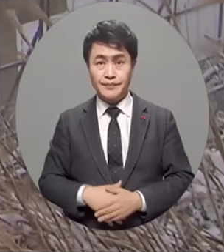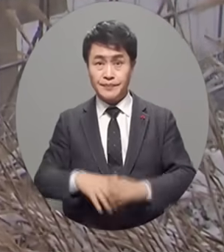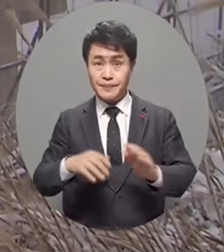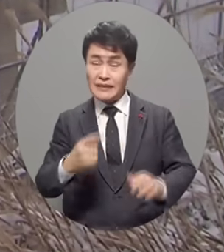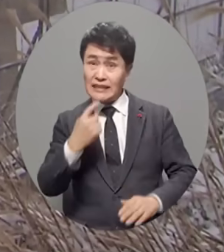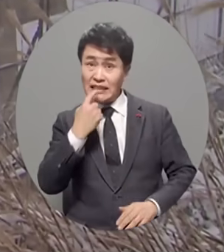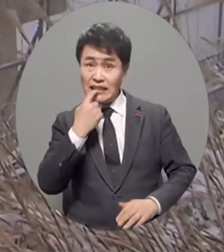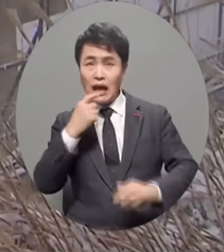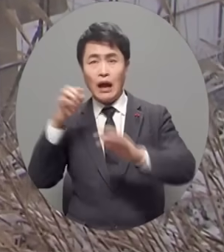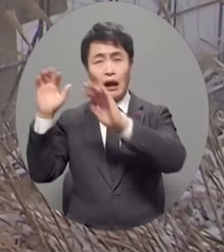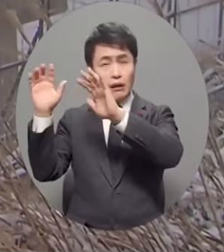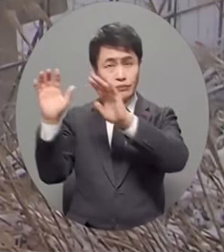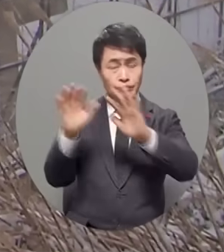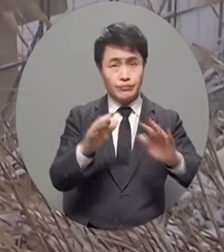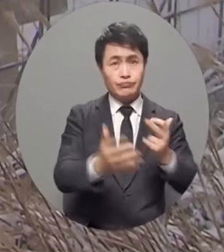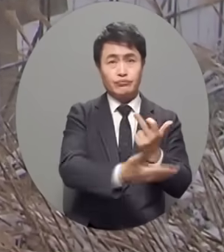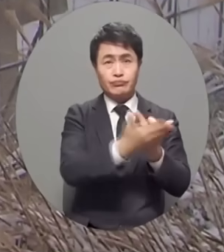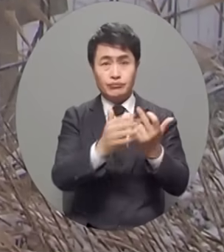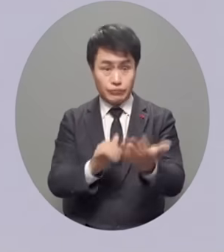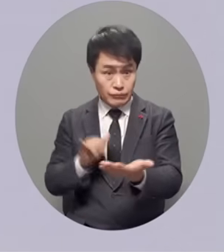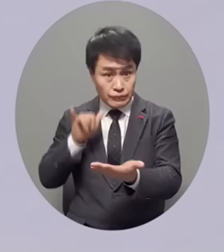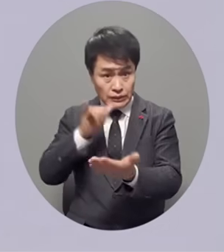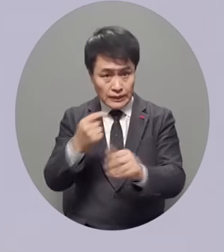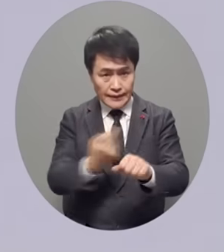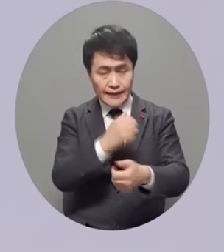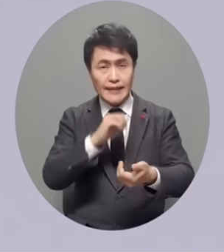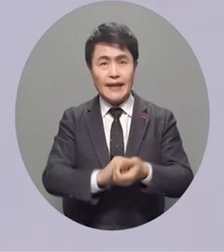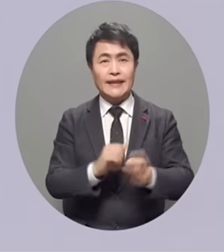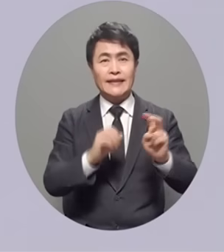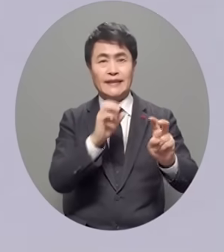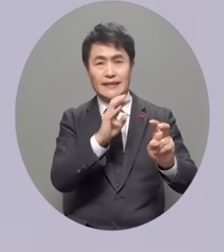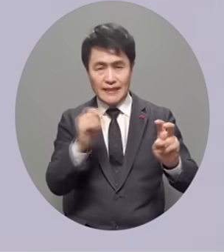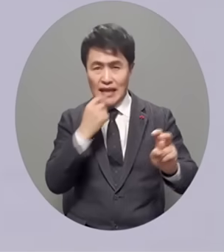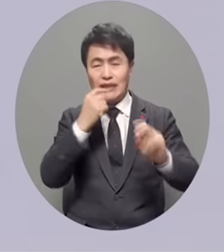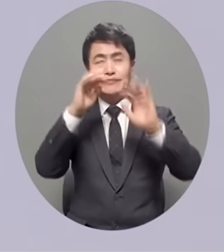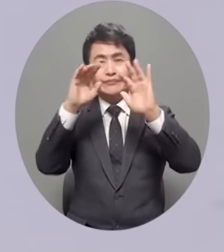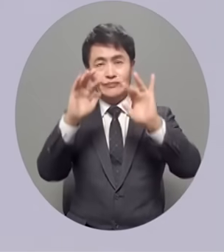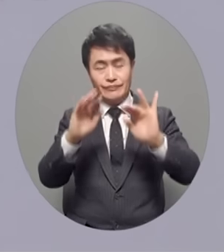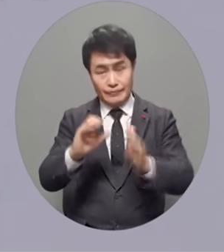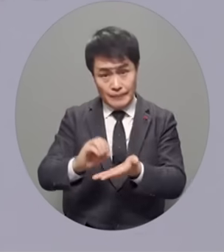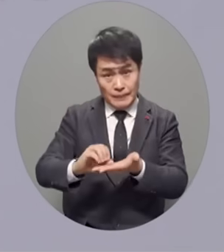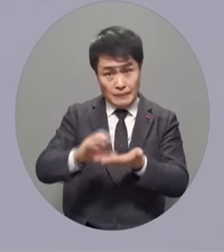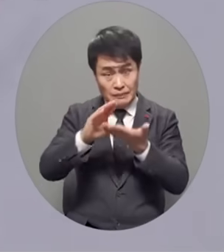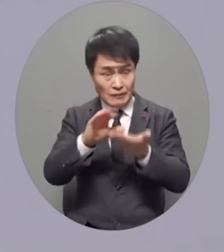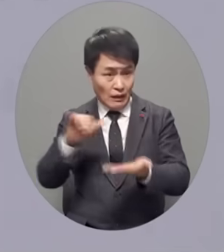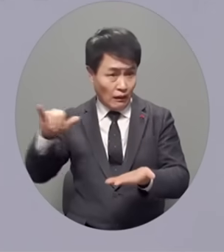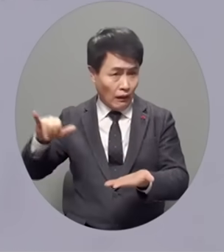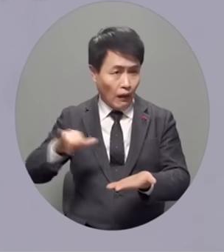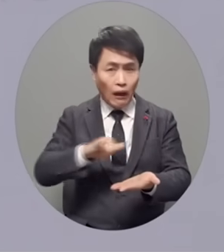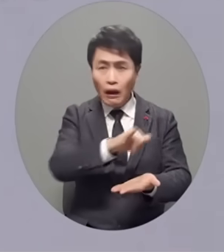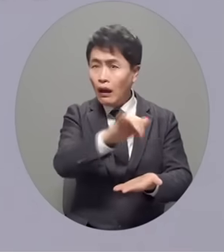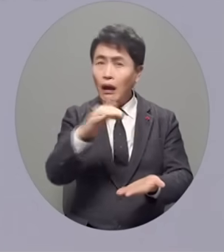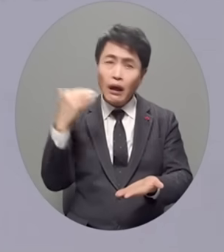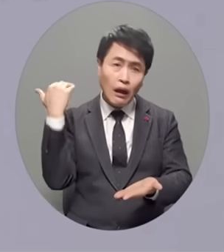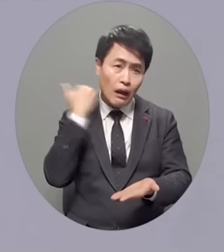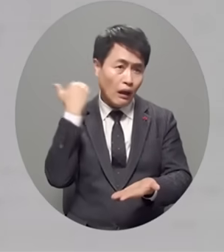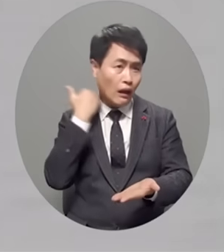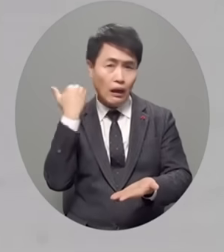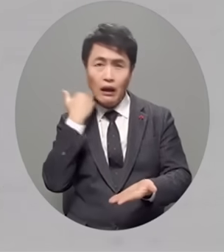하얗게 눈이 내린 제주공항. 시간당 2cm의 눈이 내려 쌓이면서 활주로는 흔적조차 보이지